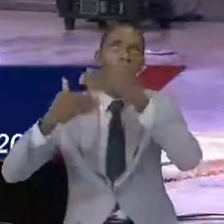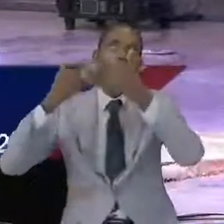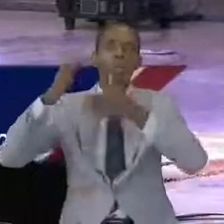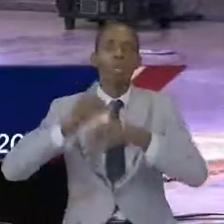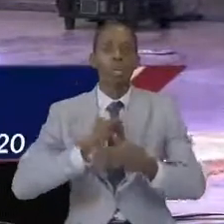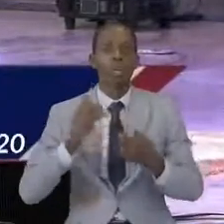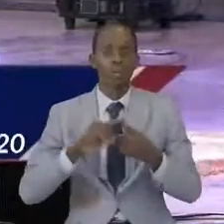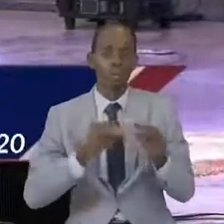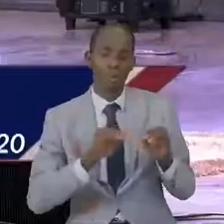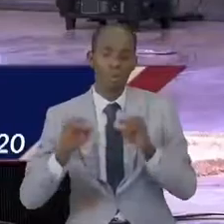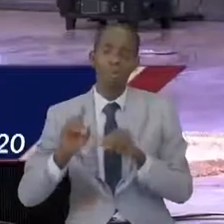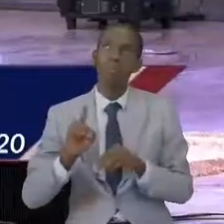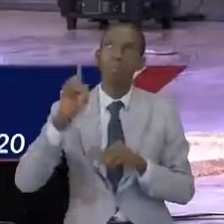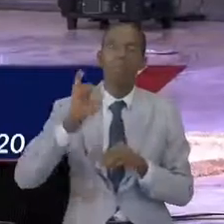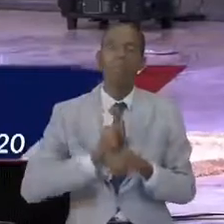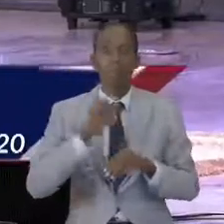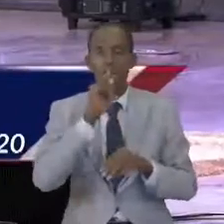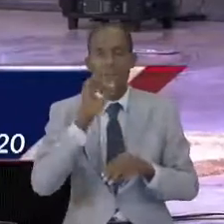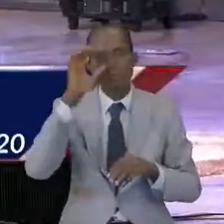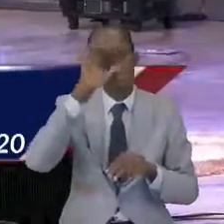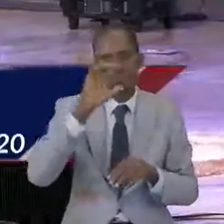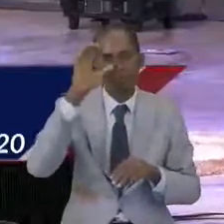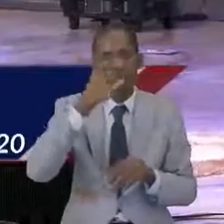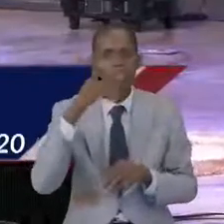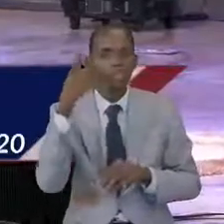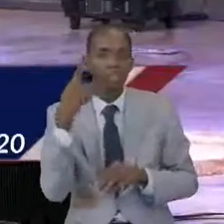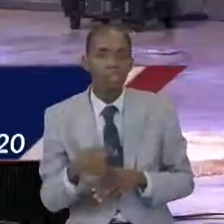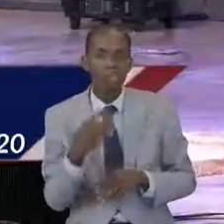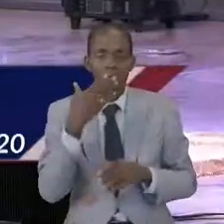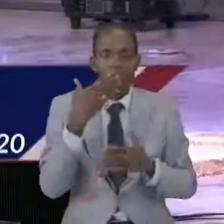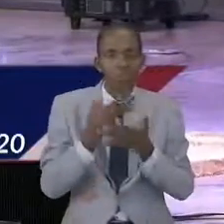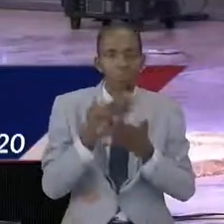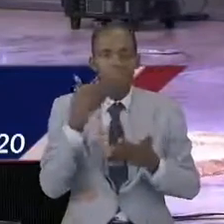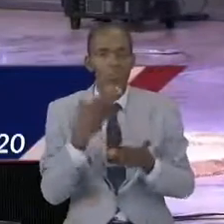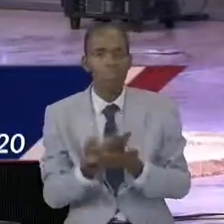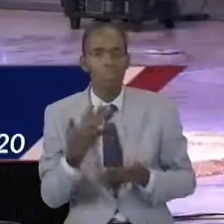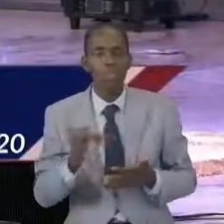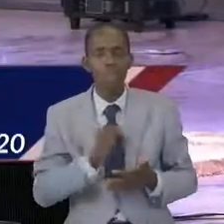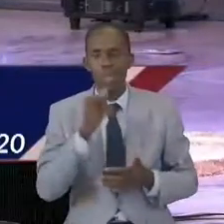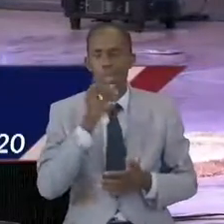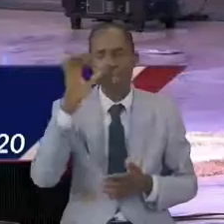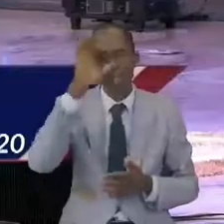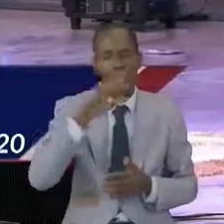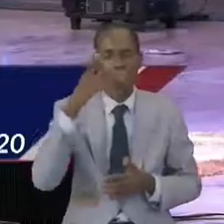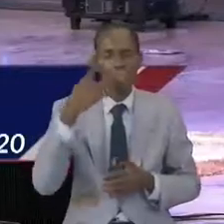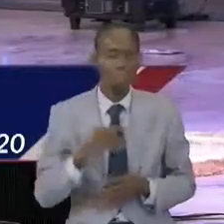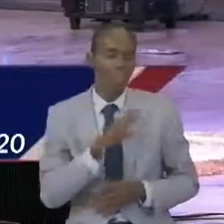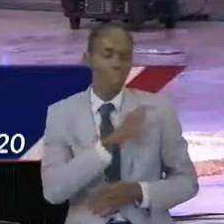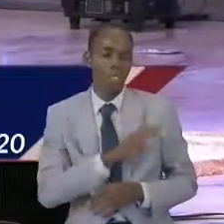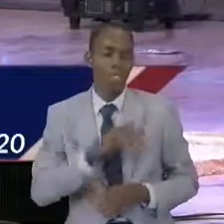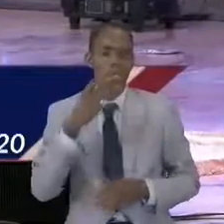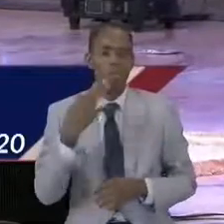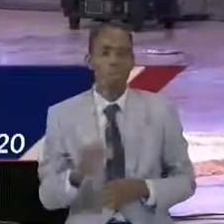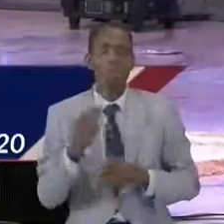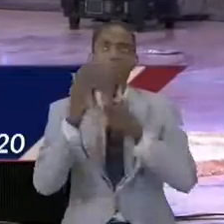je vais avancer je cherche maintenant les vertus les vertus le caractère du des